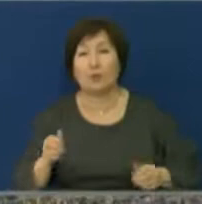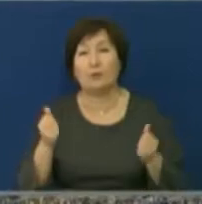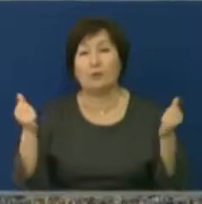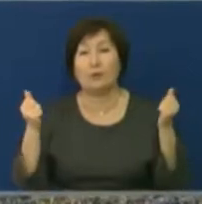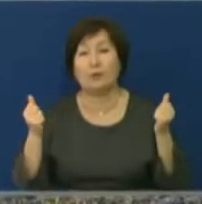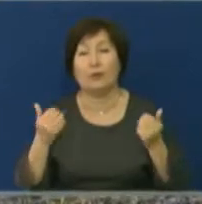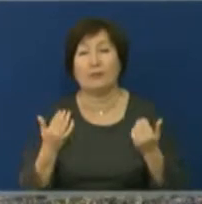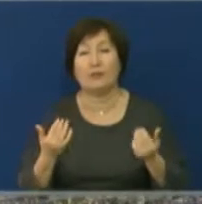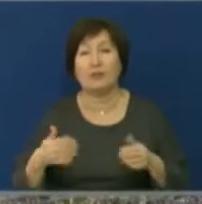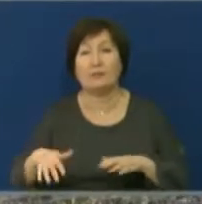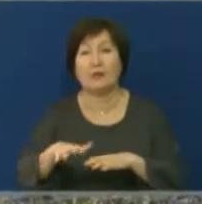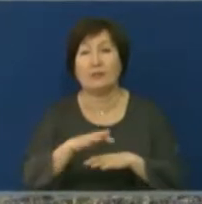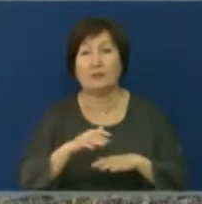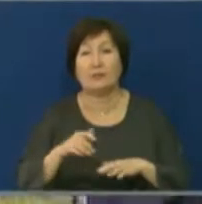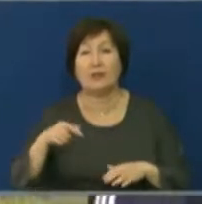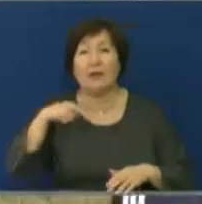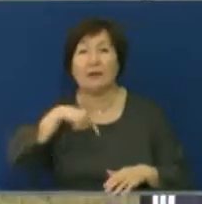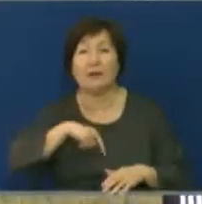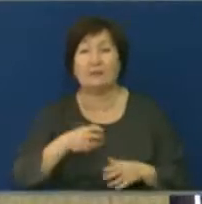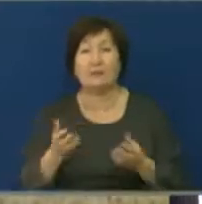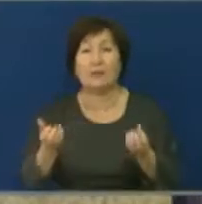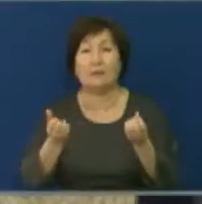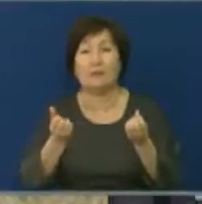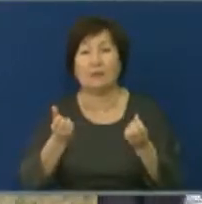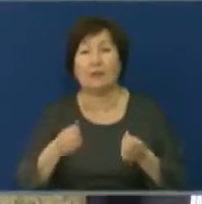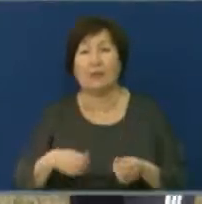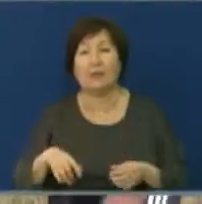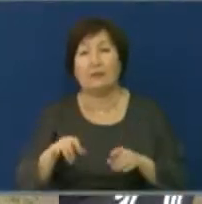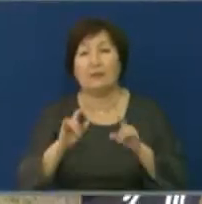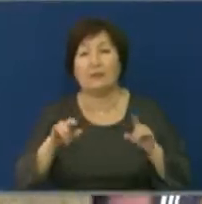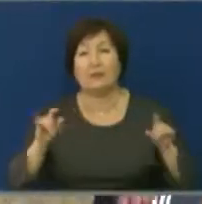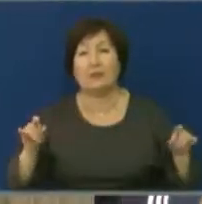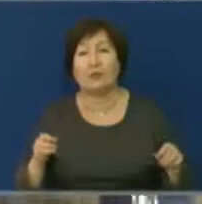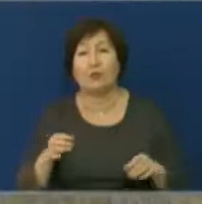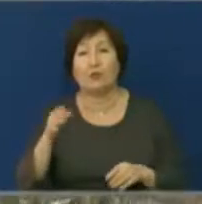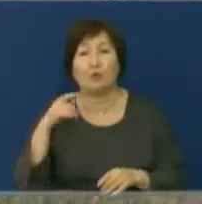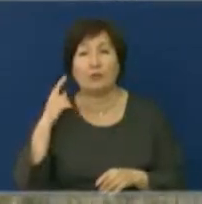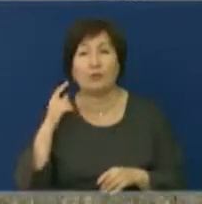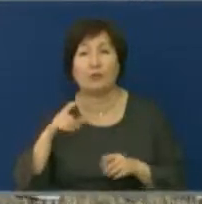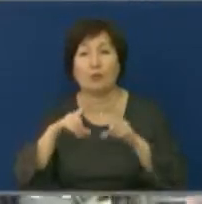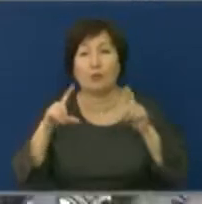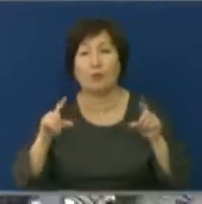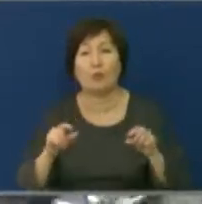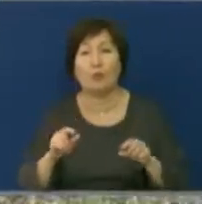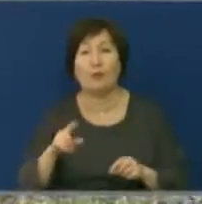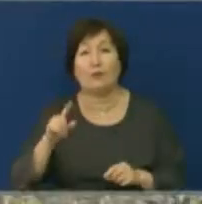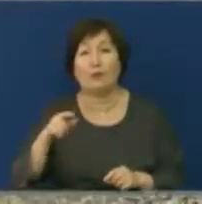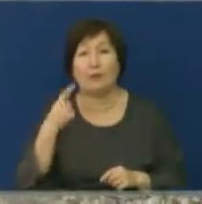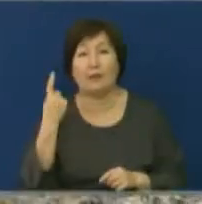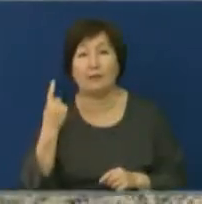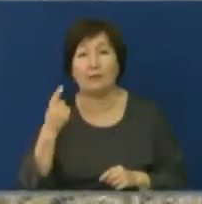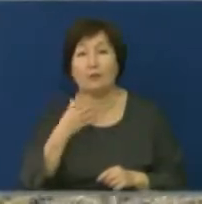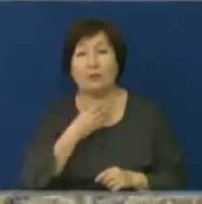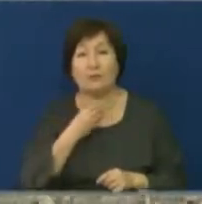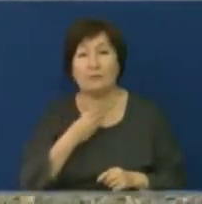массовый характер. В областной специализированной детско-юношеской спортивной школе номер 1 имени Жаксылы Каушкенперова в Семее ребята осваивают